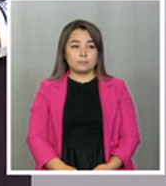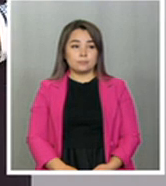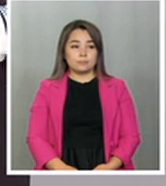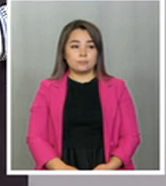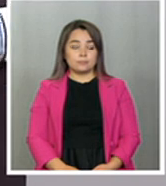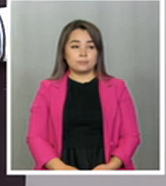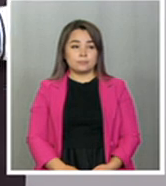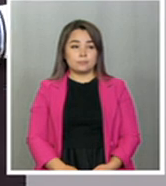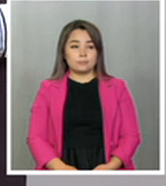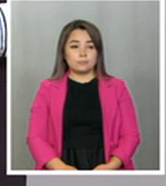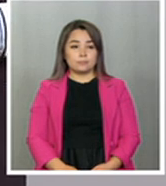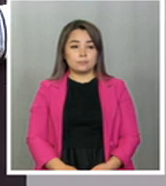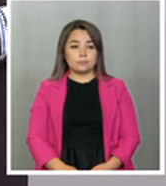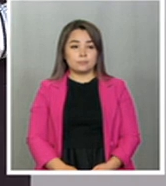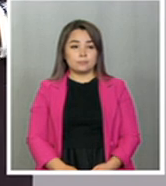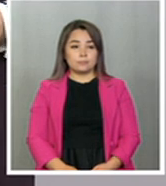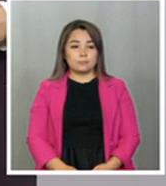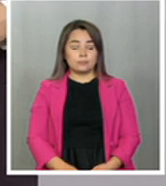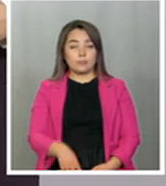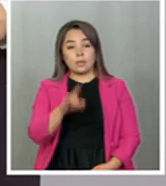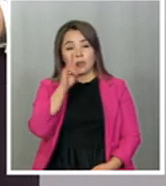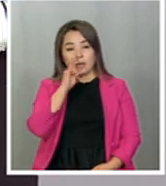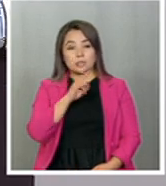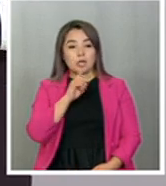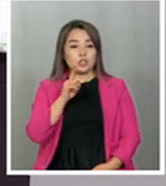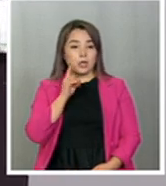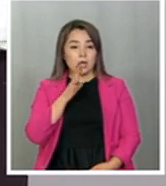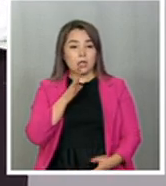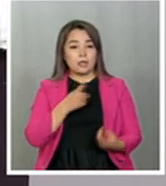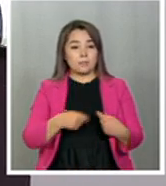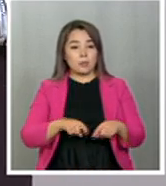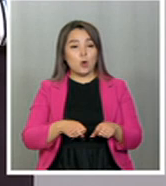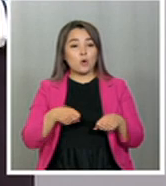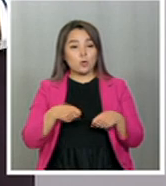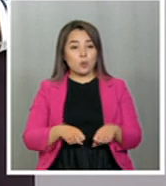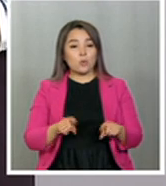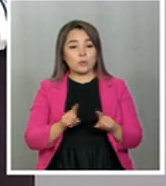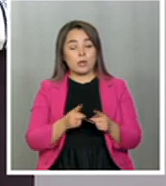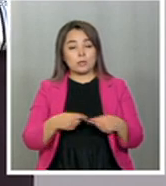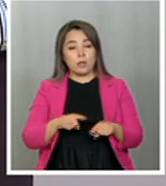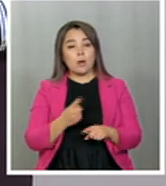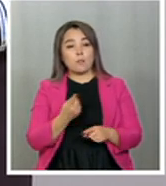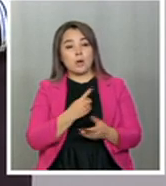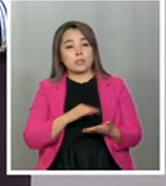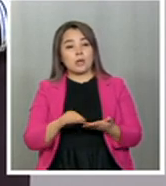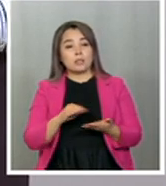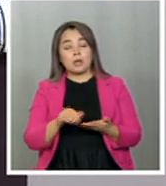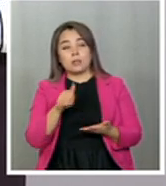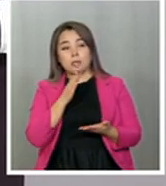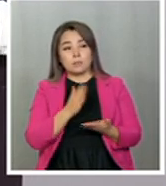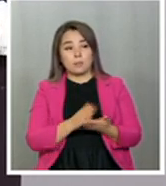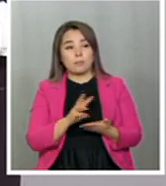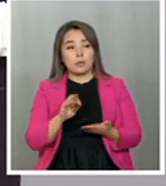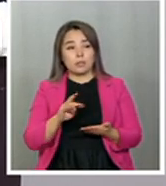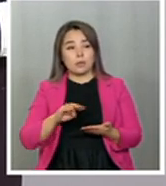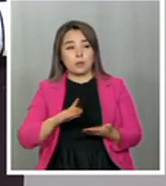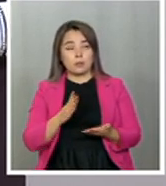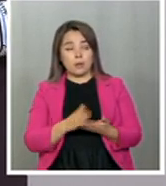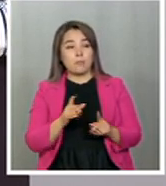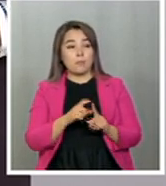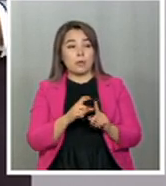Төртінші тапсырма. Қазақстан жастарының құқығы туралы монолог жазыңыз.